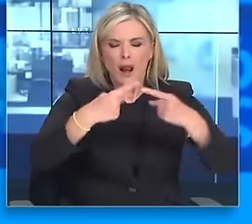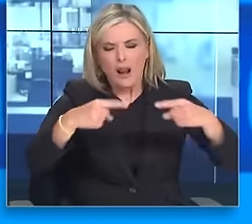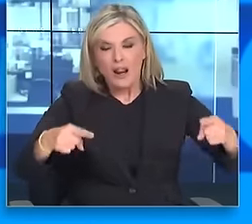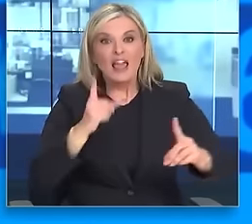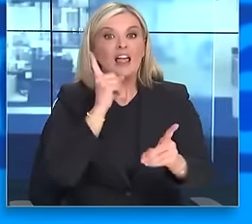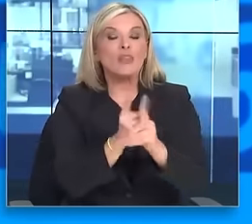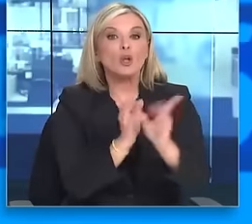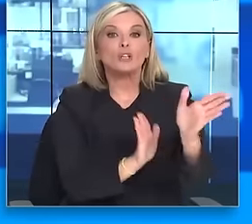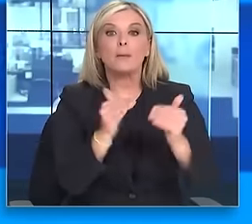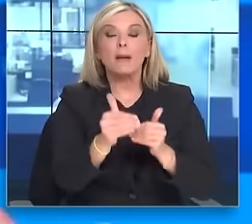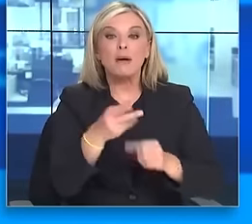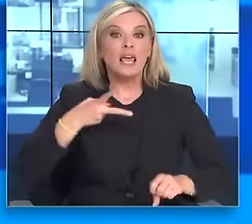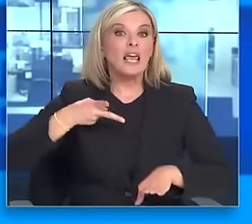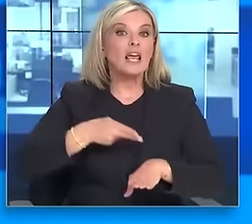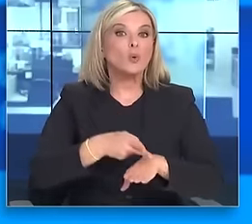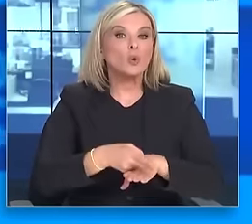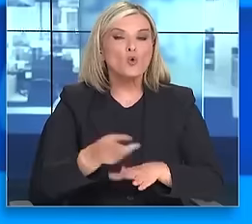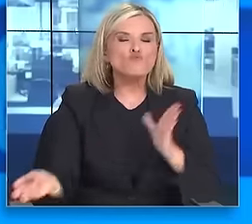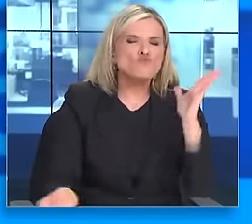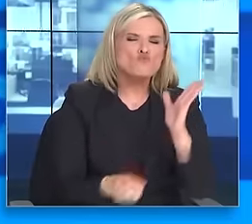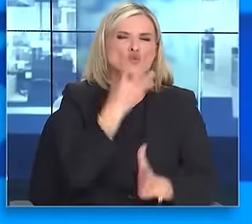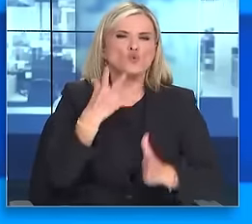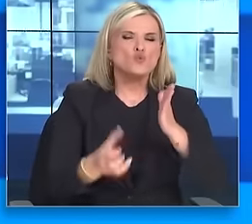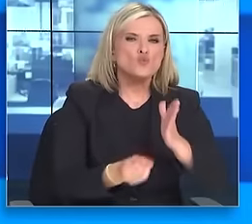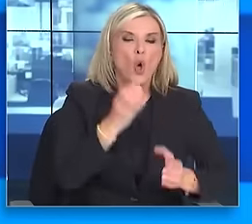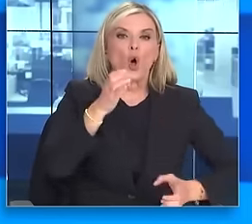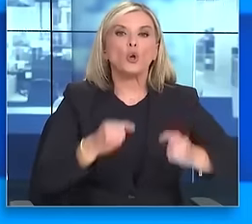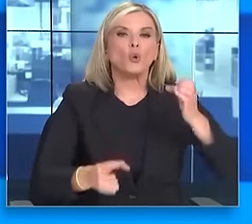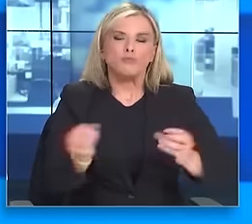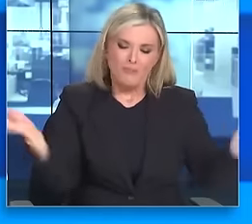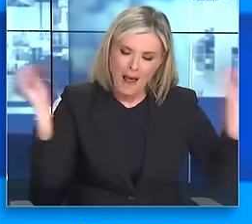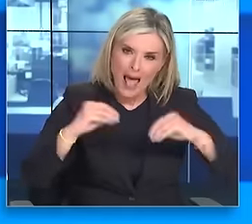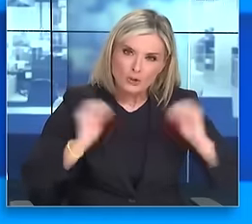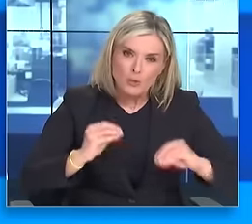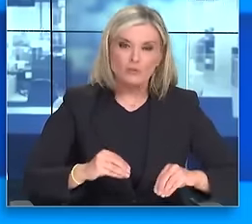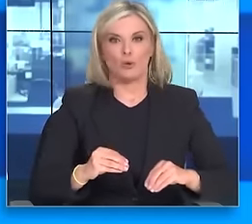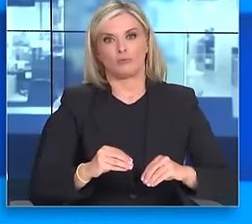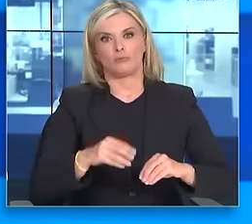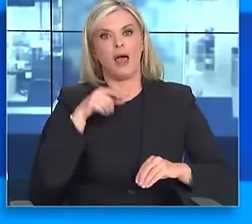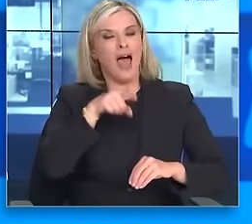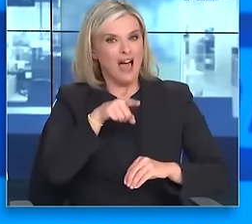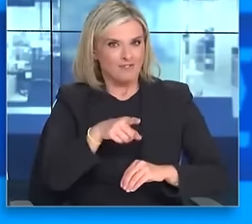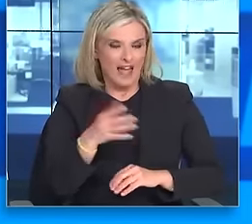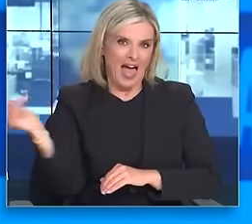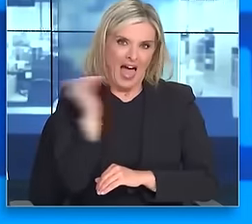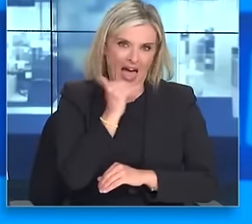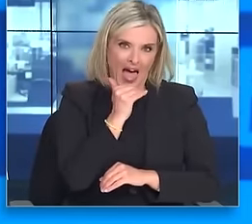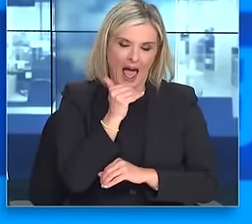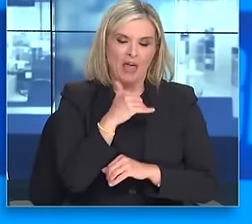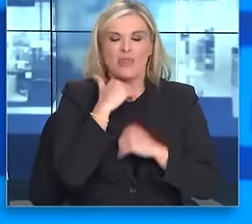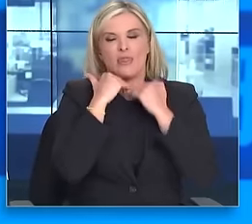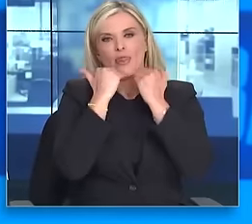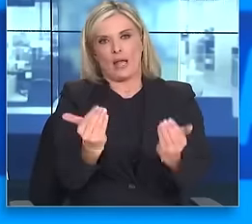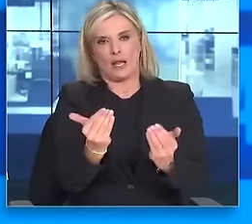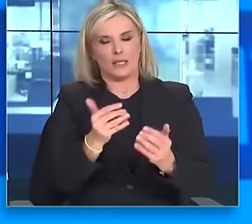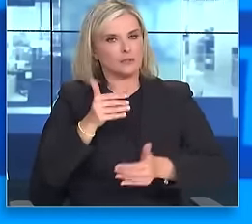ξαναέγινε και είναι καινούρια αυτή τη στιγμή σε σχέση με το πώς ήταν στο παρελθόν. Αυτές οι παρεμβάσεις χρειάζονται χρόνο. Γίνονται προσλήψεις αυτή